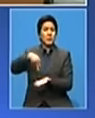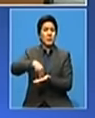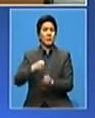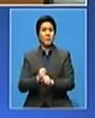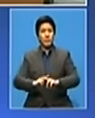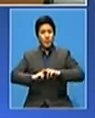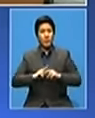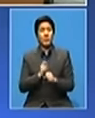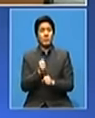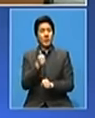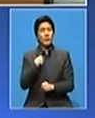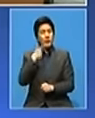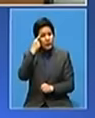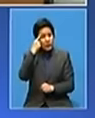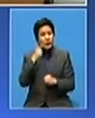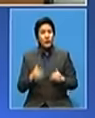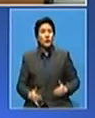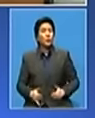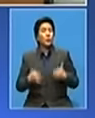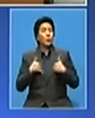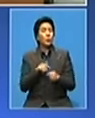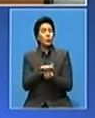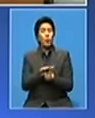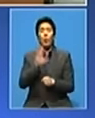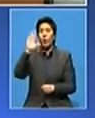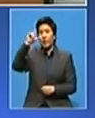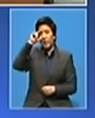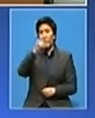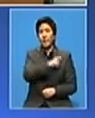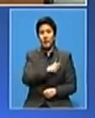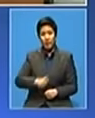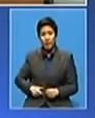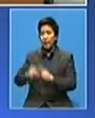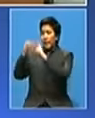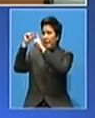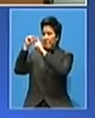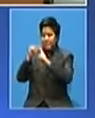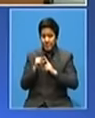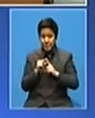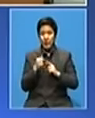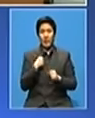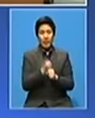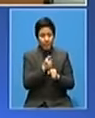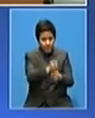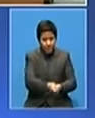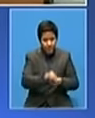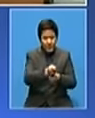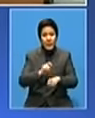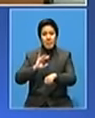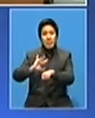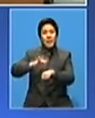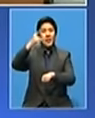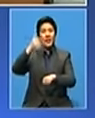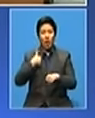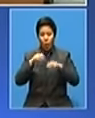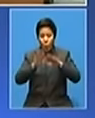ให้ได้นะครับนำหลักเศรษฐกิจพอเพียงของพระบาทพระเจ้าอยู่หัวมาประยุกต์ใช้ผ่านการทำเกษตรอินทรีย์นะครับ